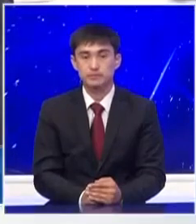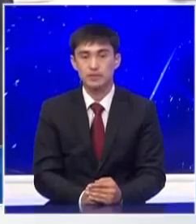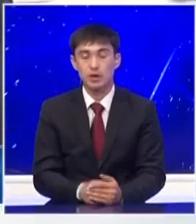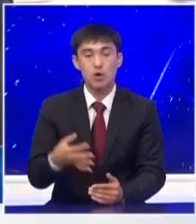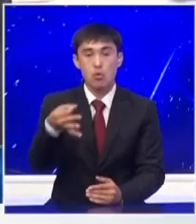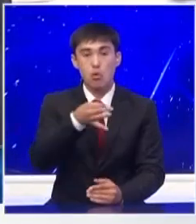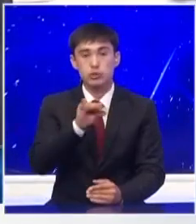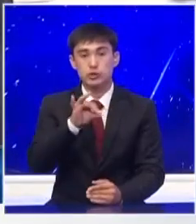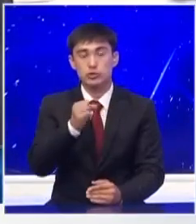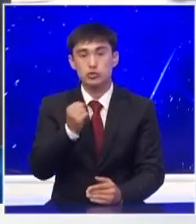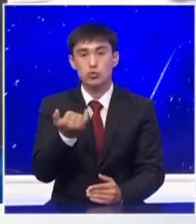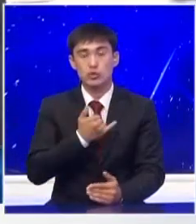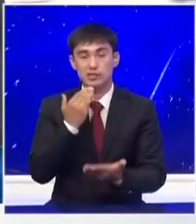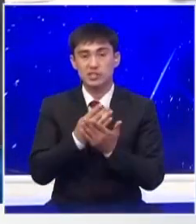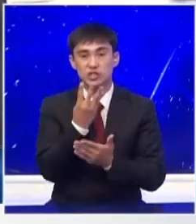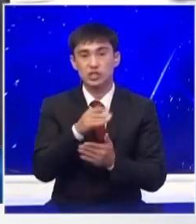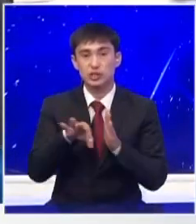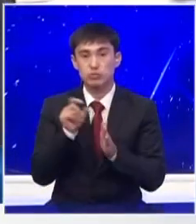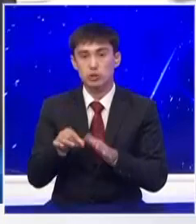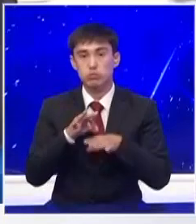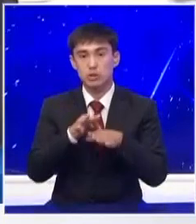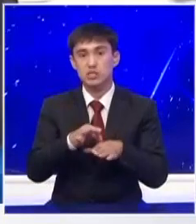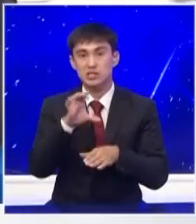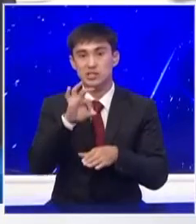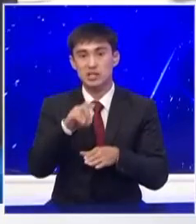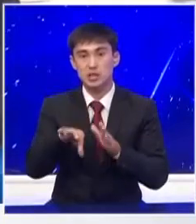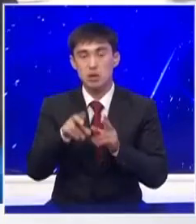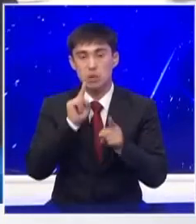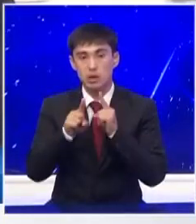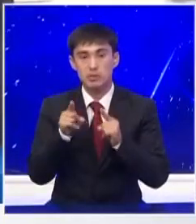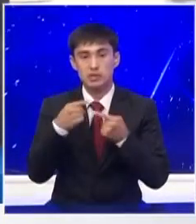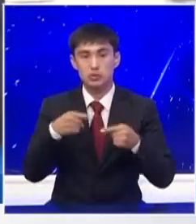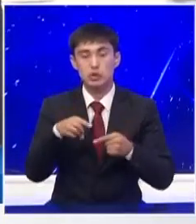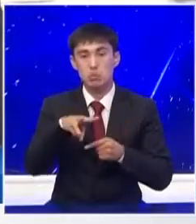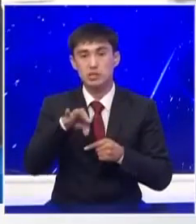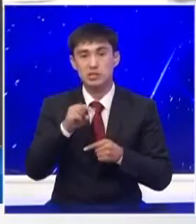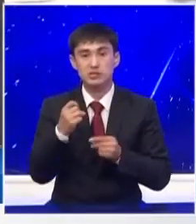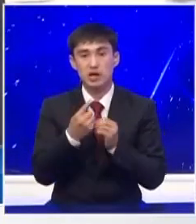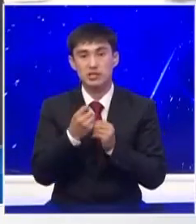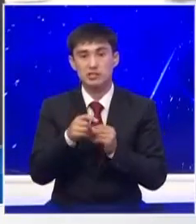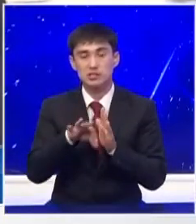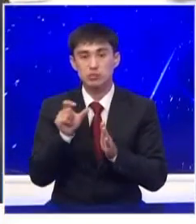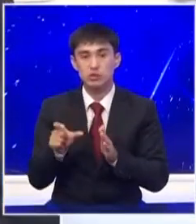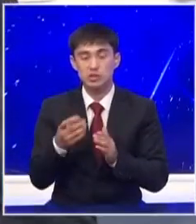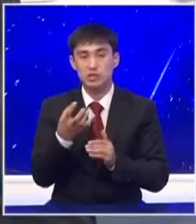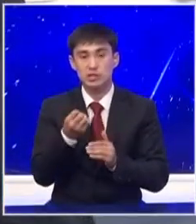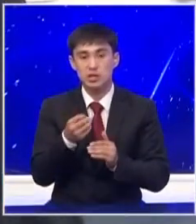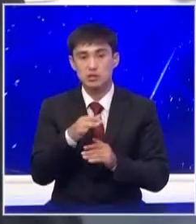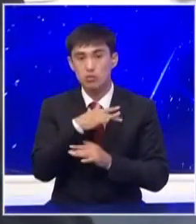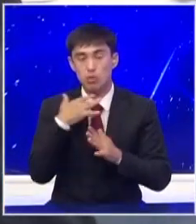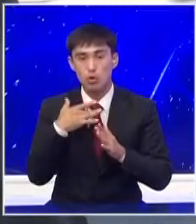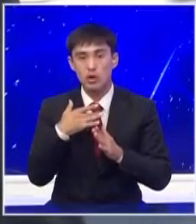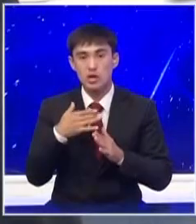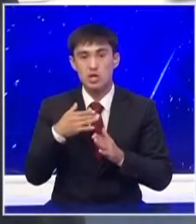В области Жетысу у нас 4 депутата прошли в Сенат парламента. Остальные в Мажилис. Всего 11 депутатов. Также немало